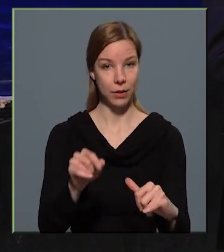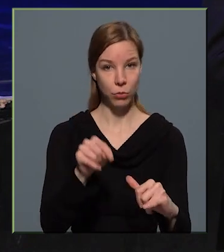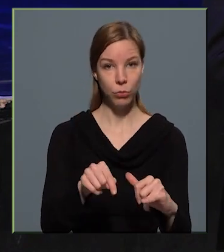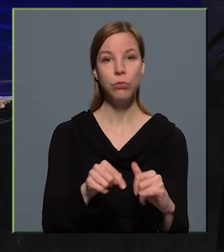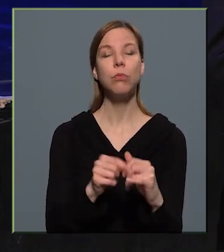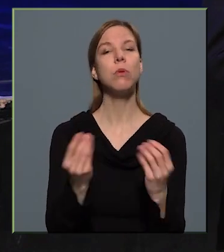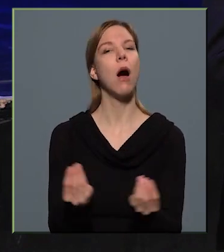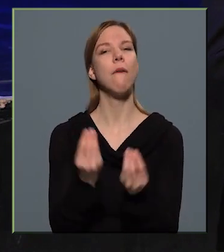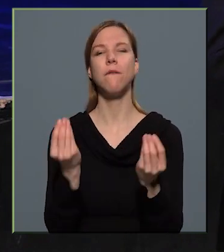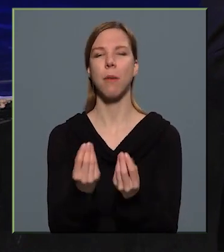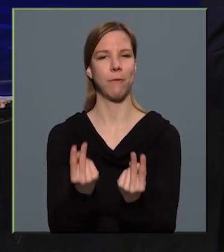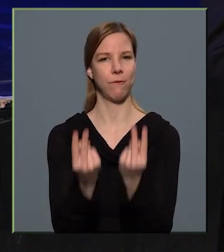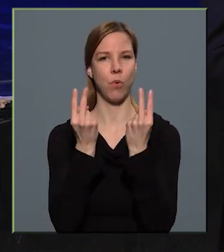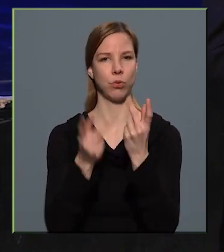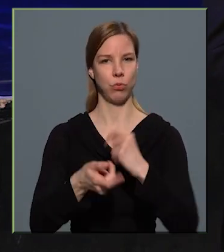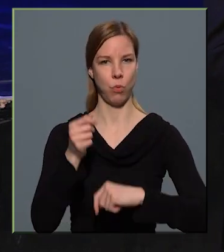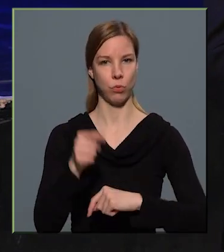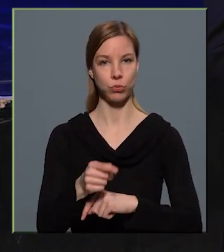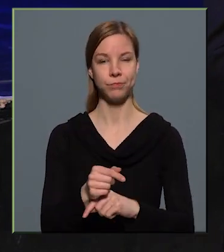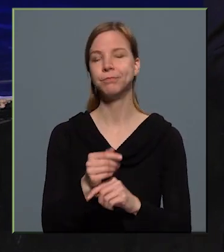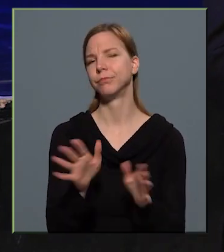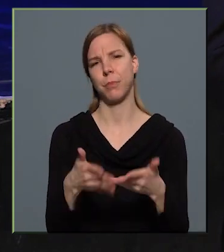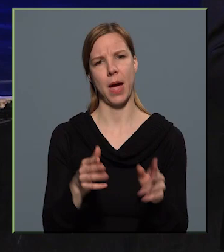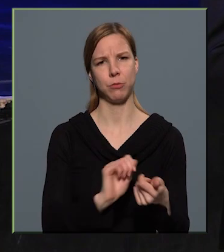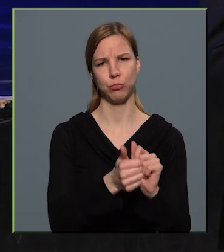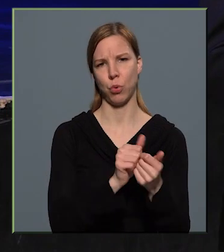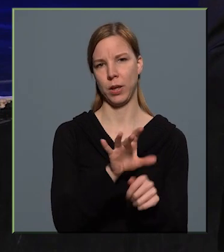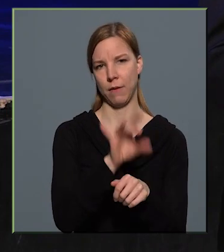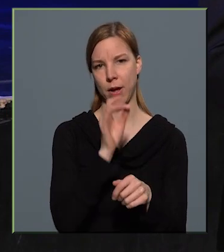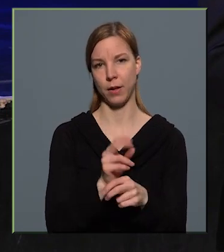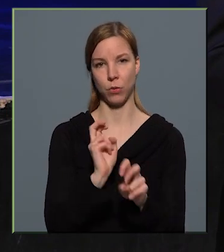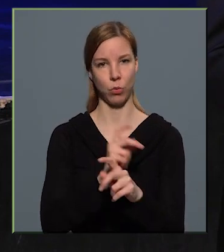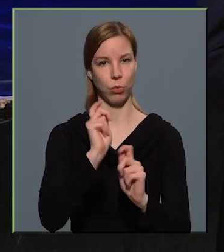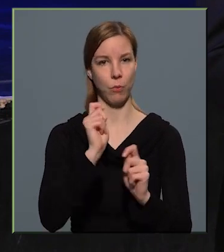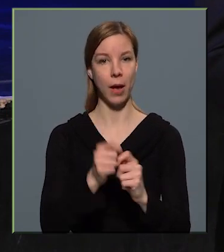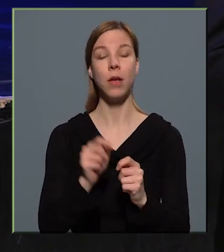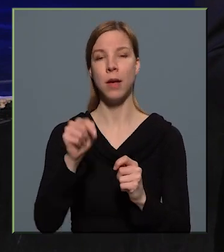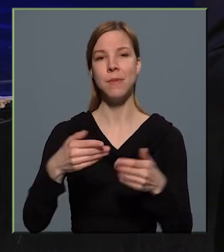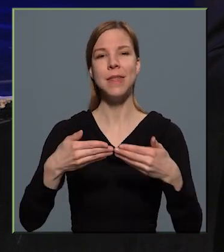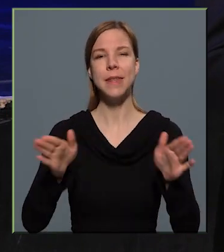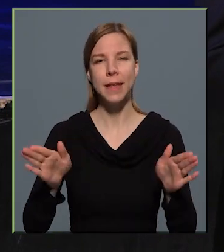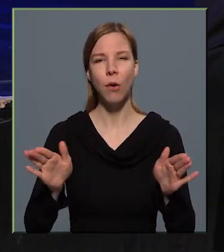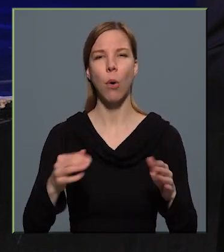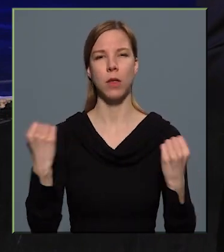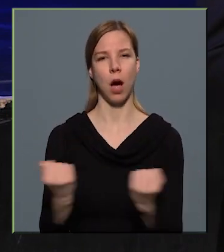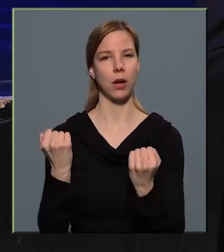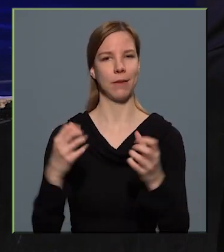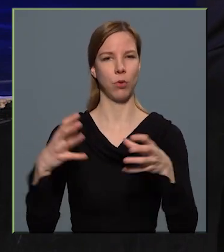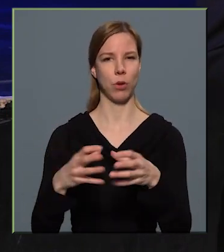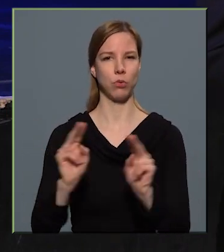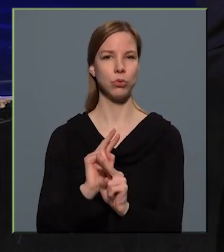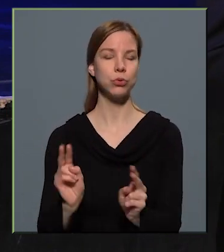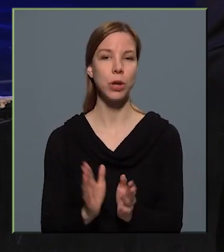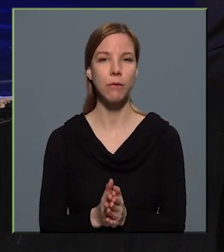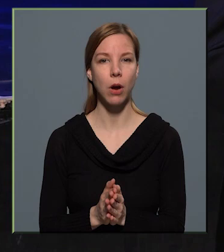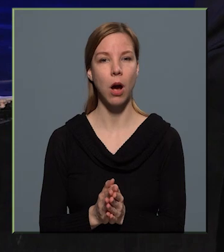fontos. Szinte bármilyen sportágot válasszunk Kőbányán, itt nyitott, aktív közösségeket találunk. Olyanokat,